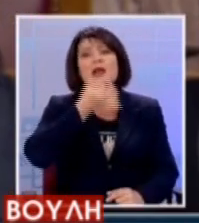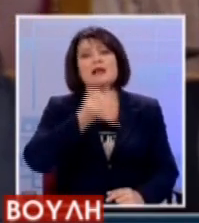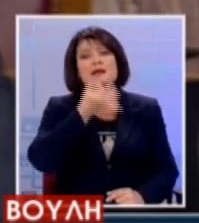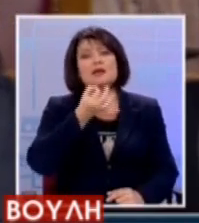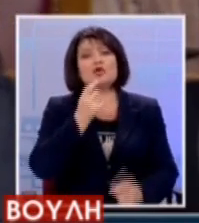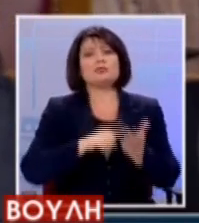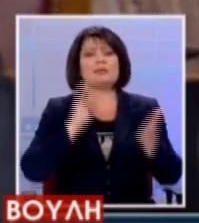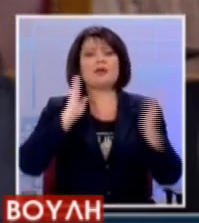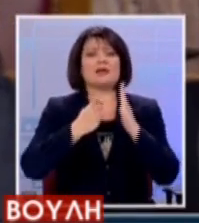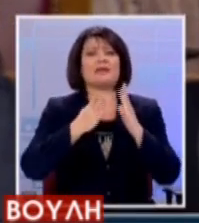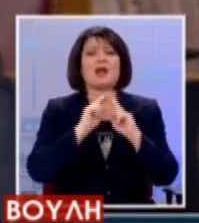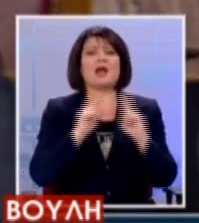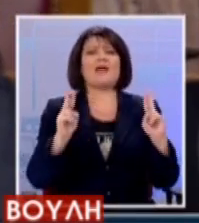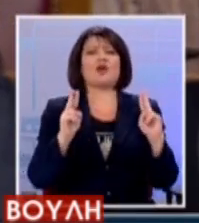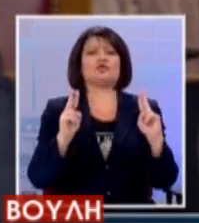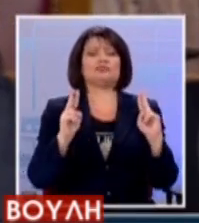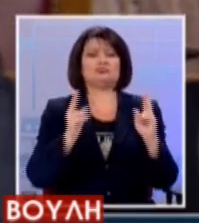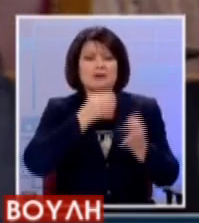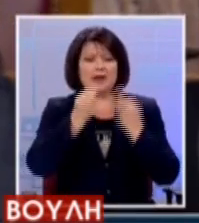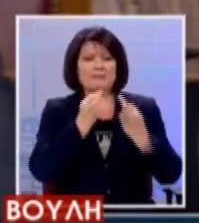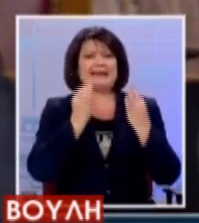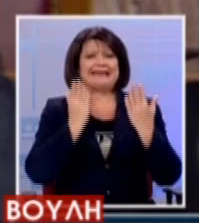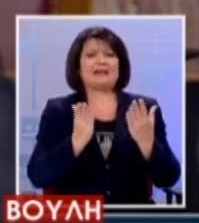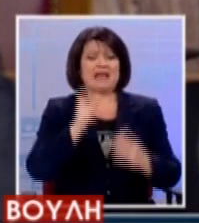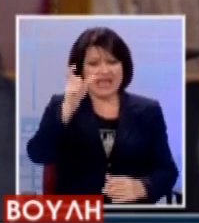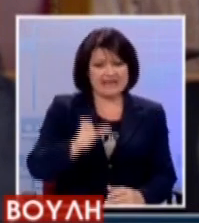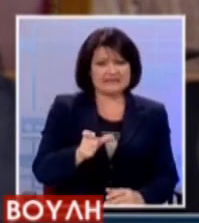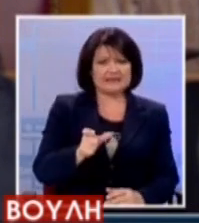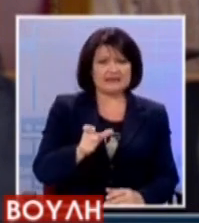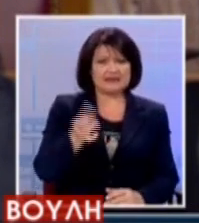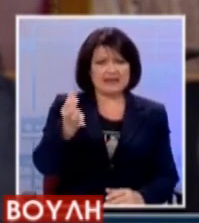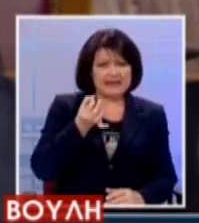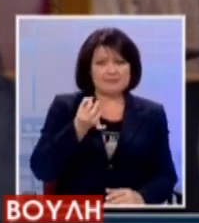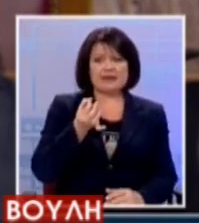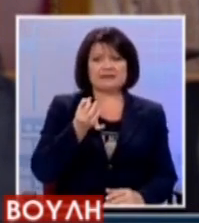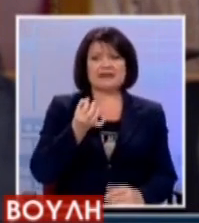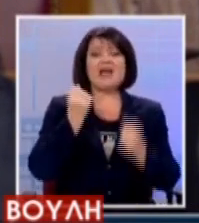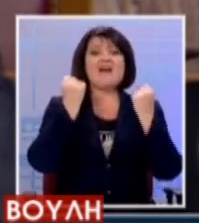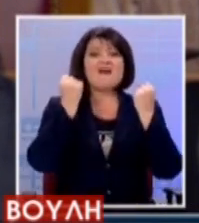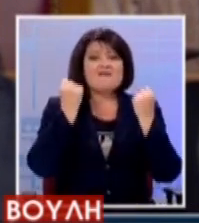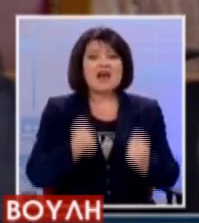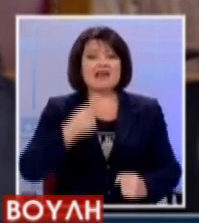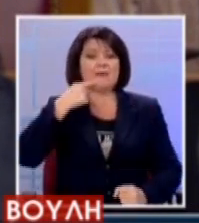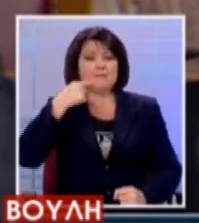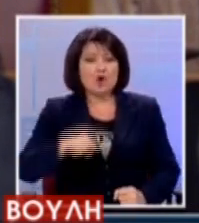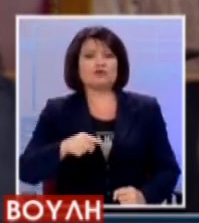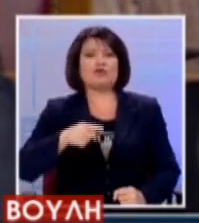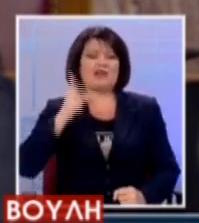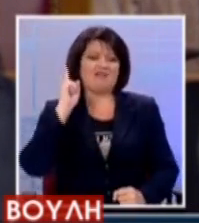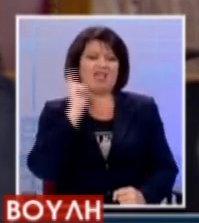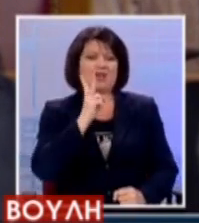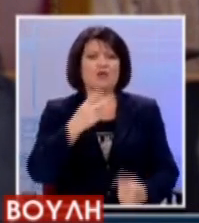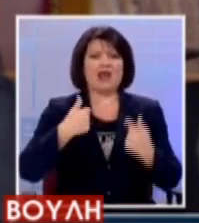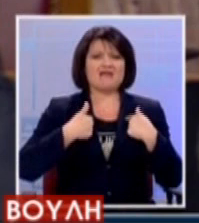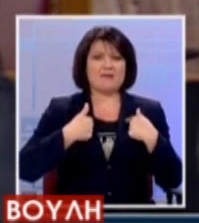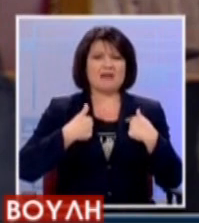οφείλει να είναι ευθύς, καθαρός και ευθύς. Εσείς απευθύνατε βαρύτατη ύβρη, συκοφαντία για